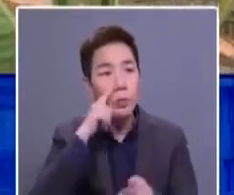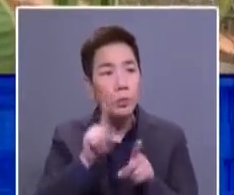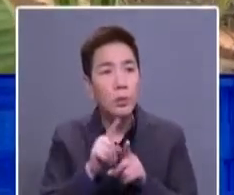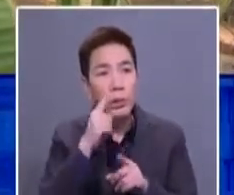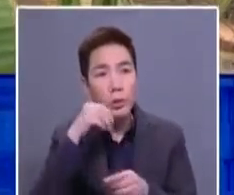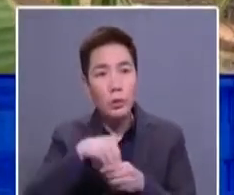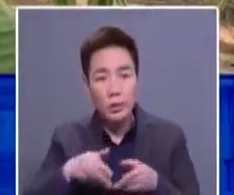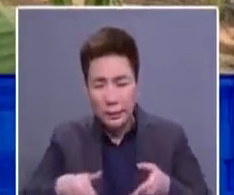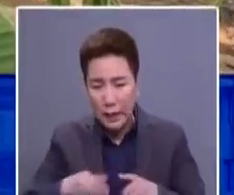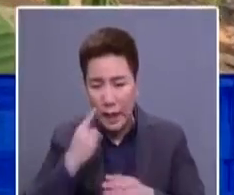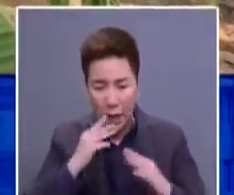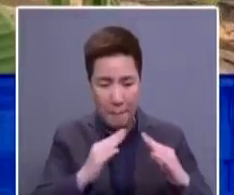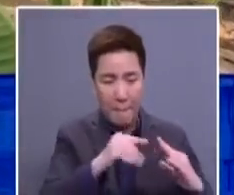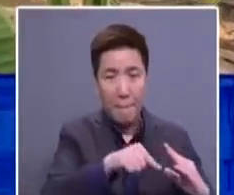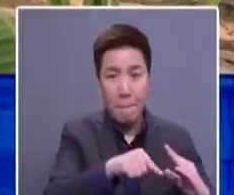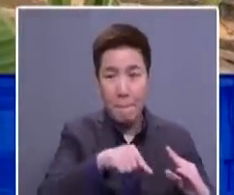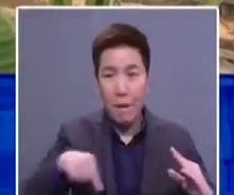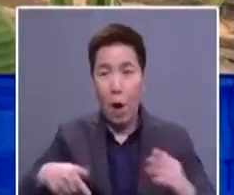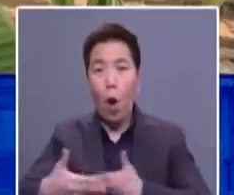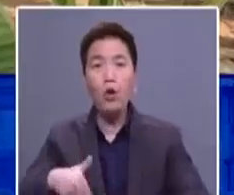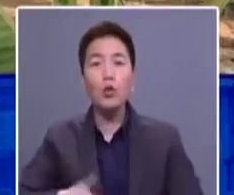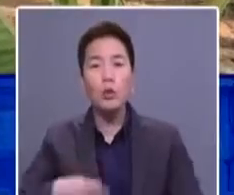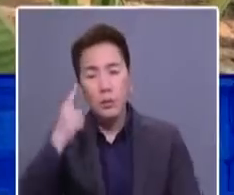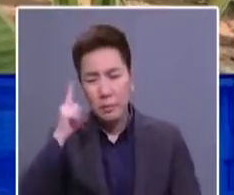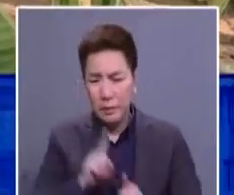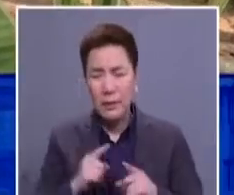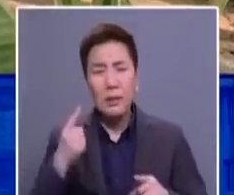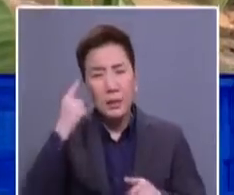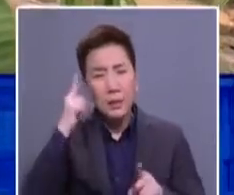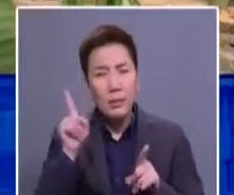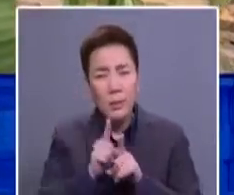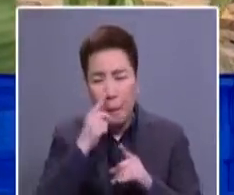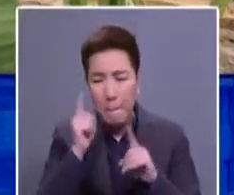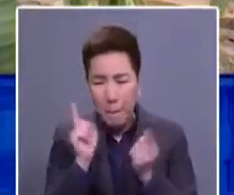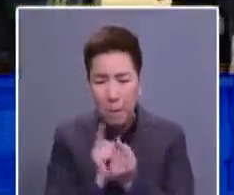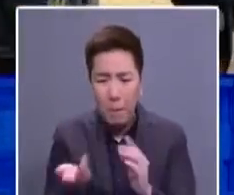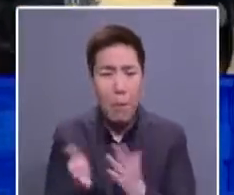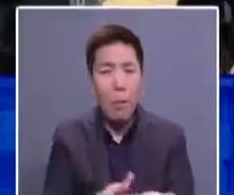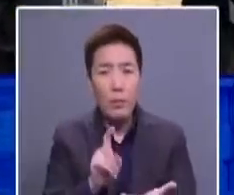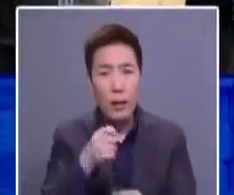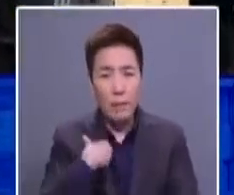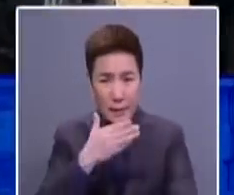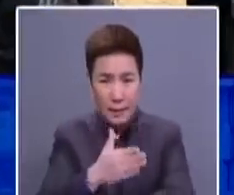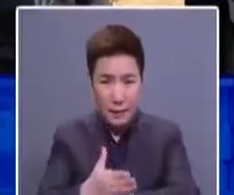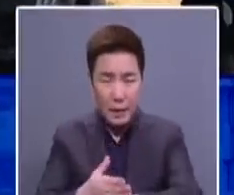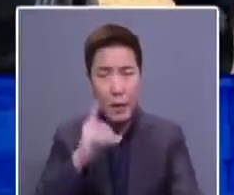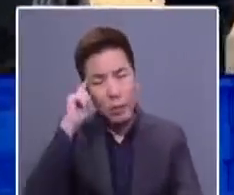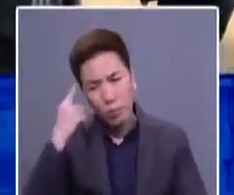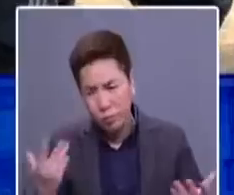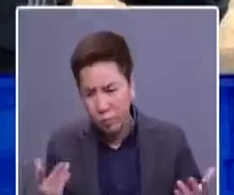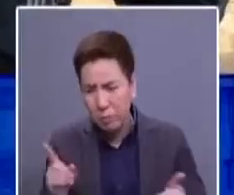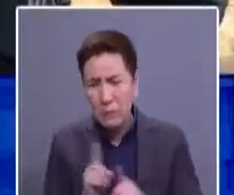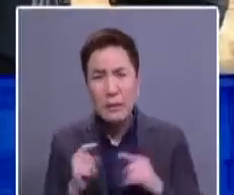ทางจากกระท่อมไปยังห้องน้ำอยู่จริงแล้วเขาก็ใส่ตอนที่ที่ไปพบศพเนี่ยใส่เสื้อแขนยาวอยู่นะแต่ไม่รู้